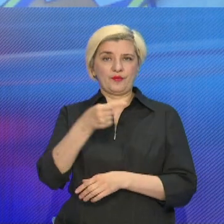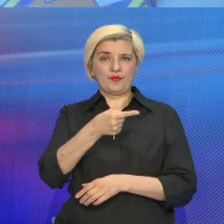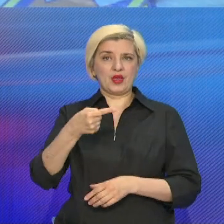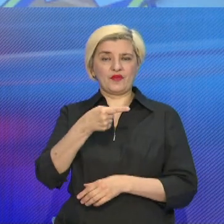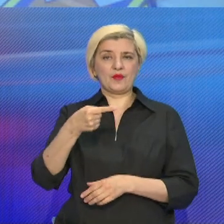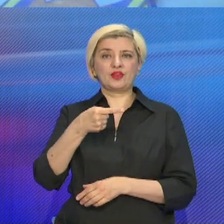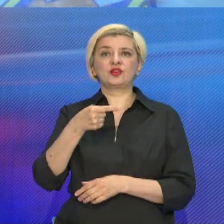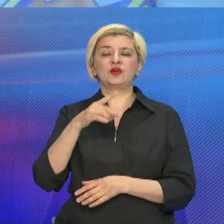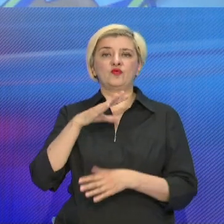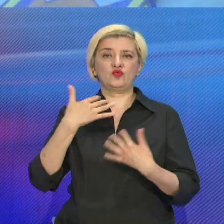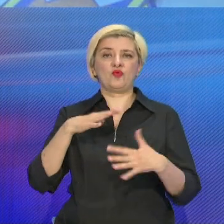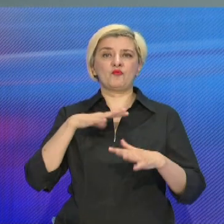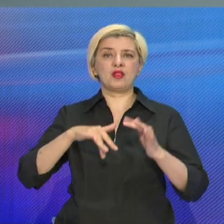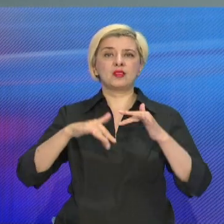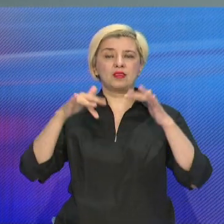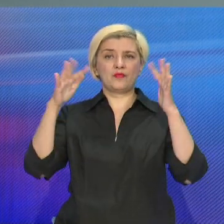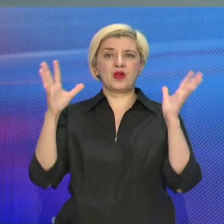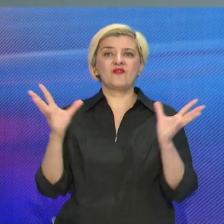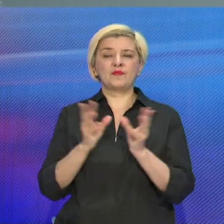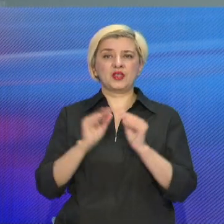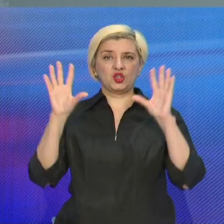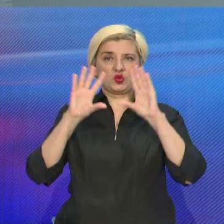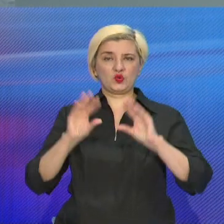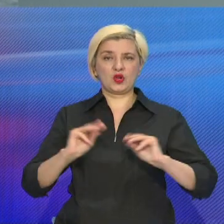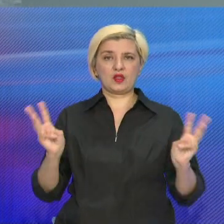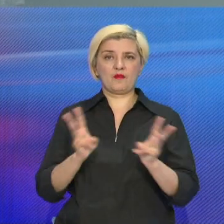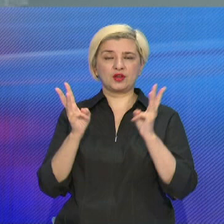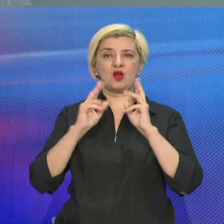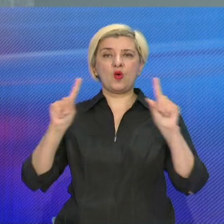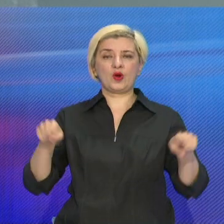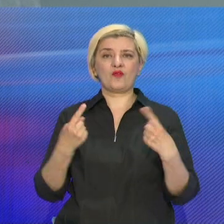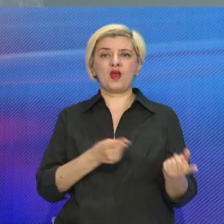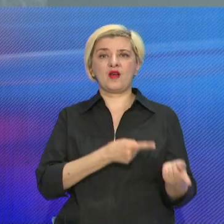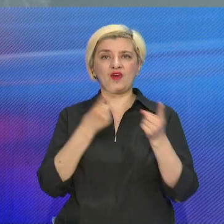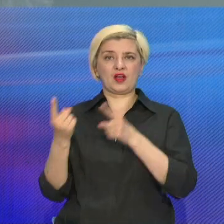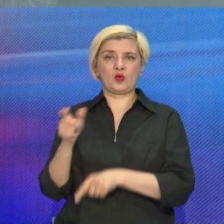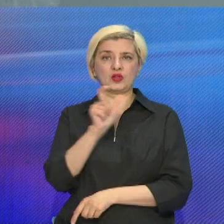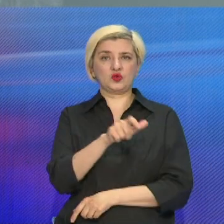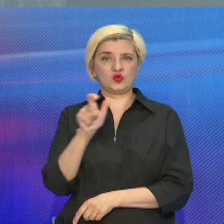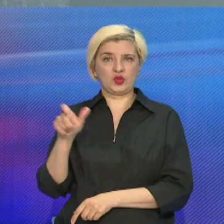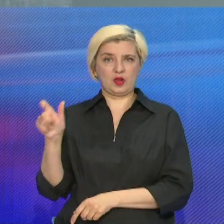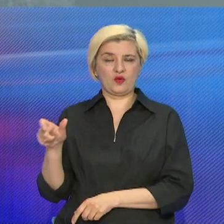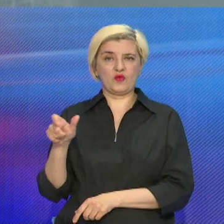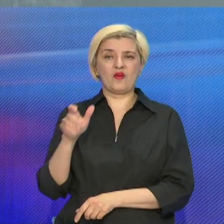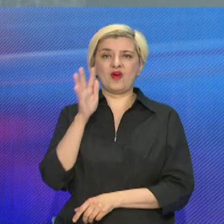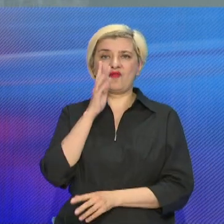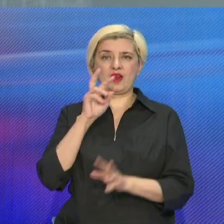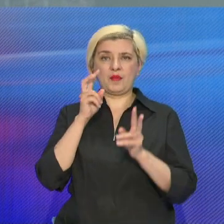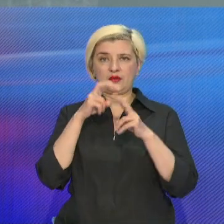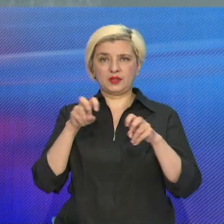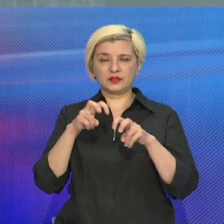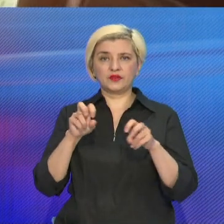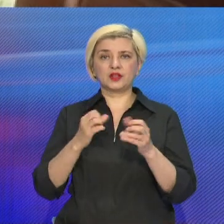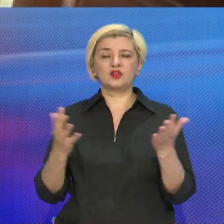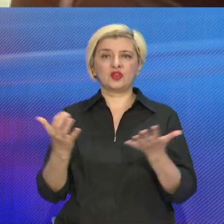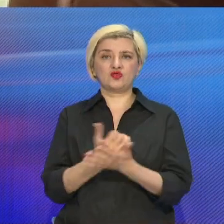уже ушел дым. Одночасово с тушением пожару выратовальники организовали эвакуацию жихаров. Подчас разведки бойцы нашли